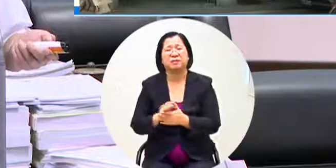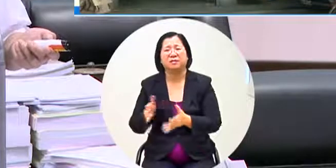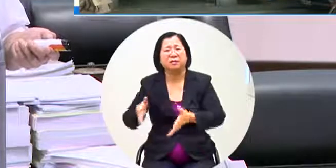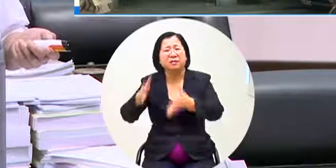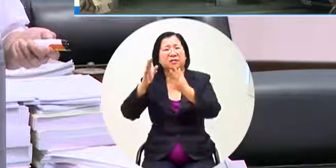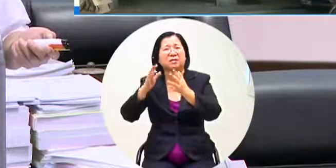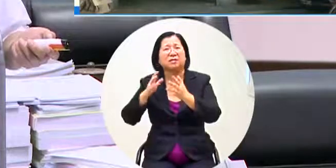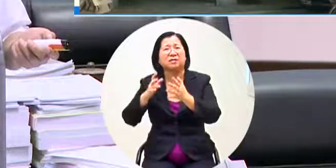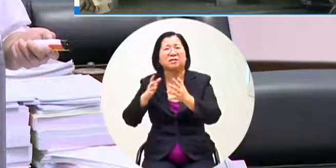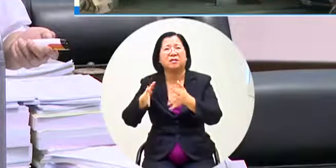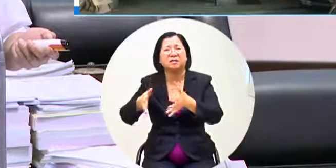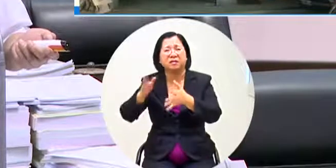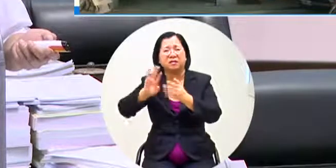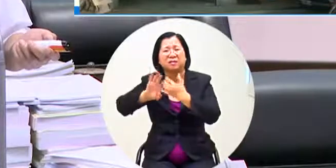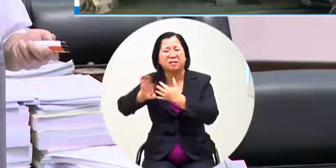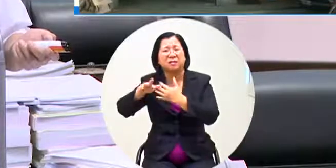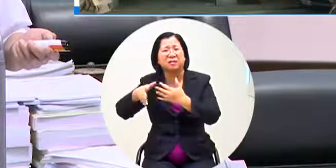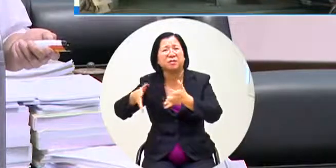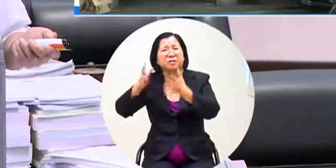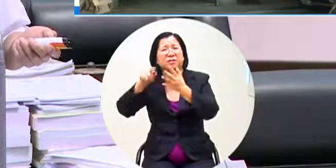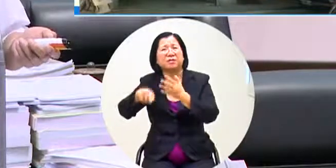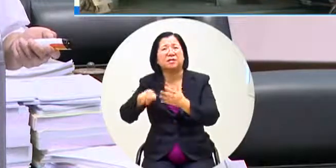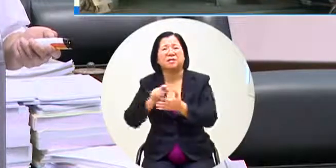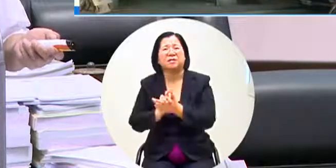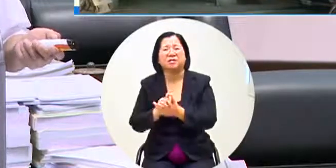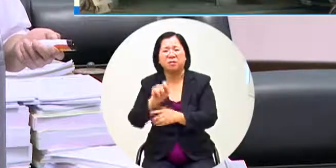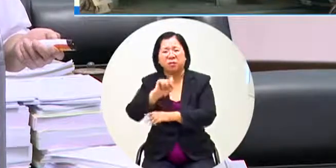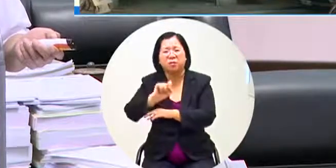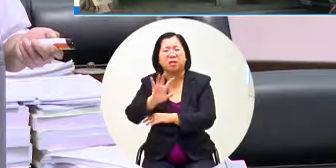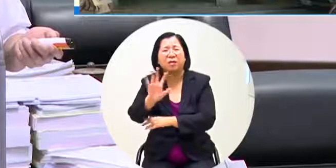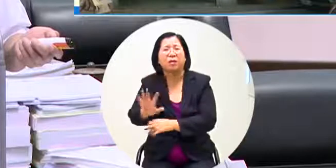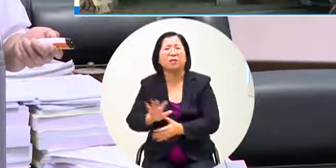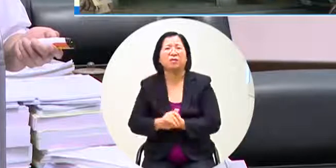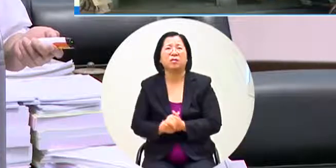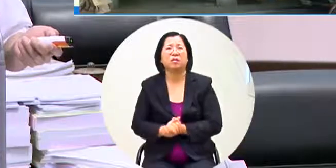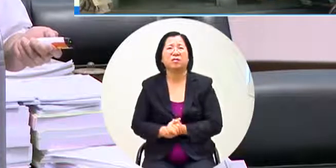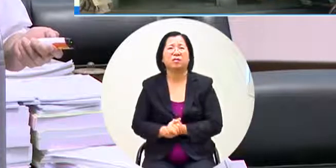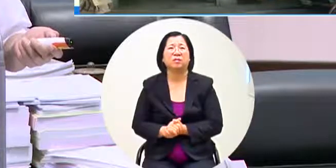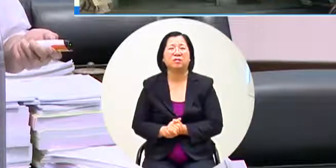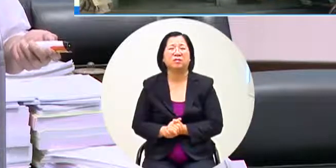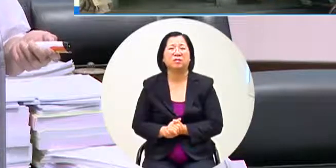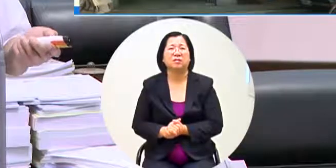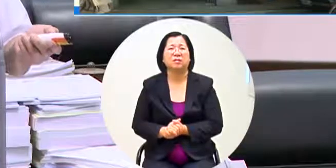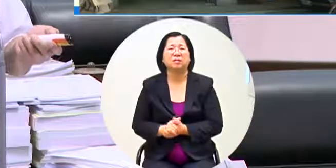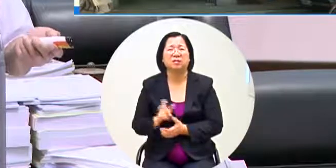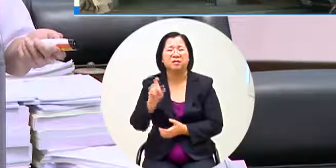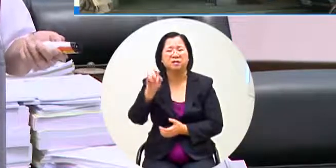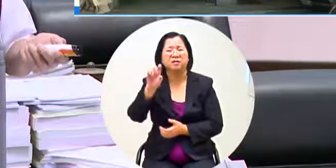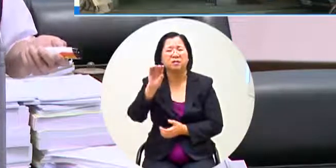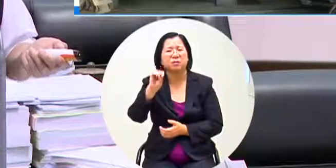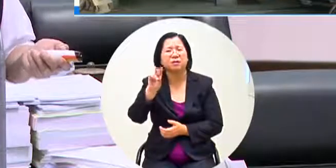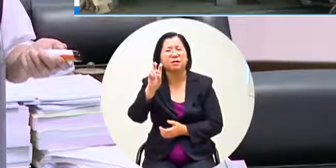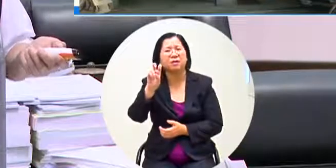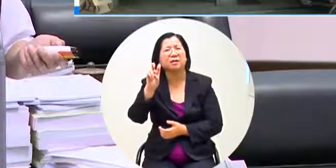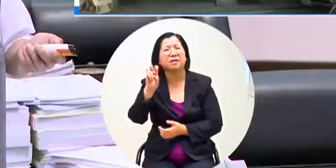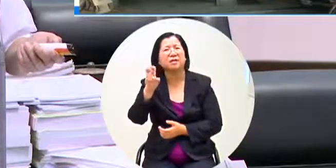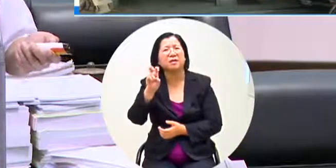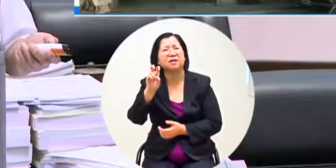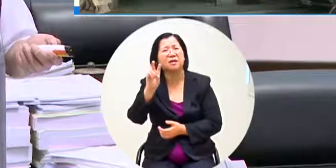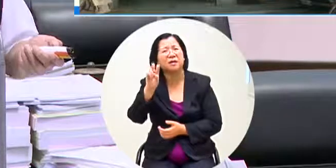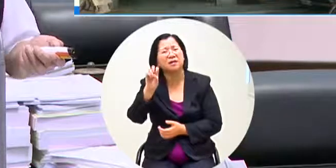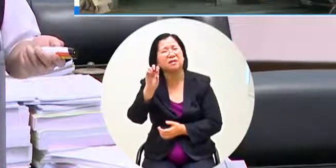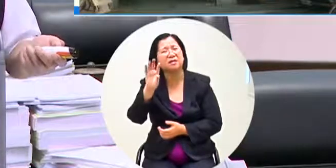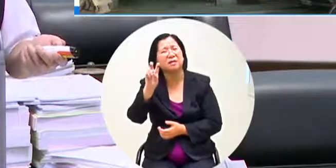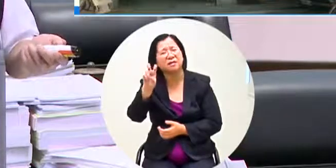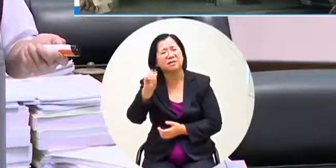结果要爱诶，差不多爱一二十万做修缮费用。民政局讲这毋